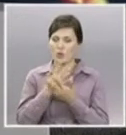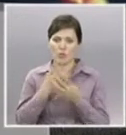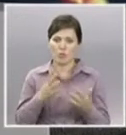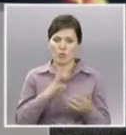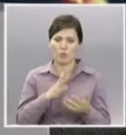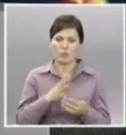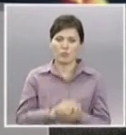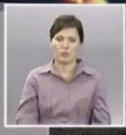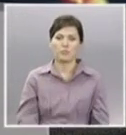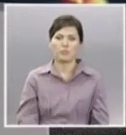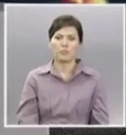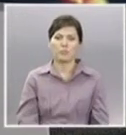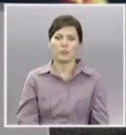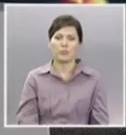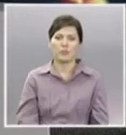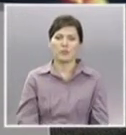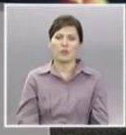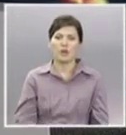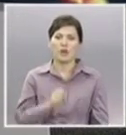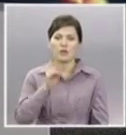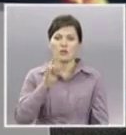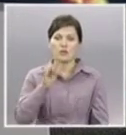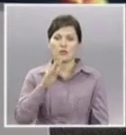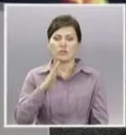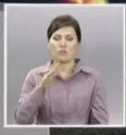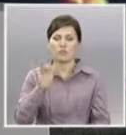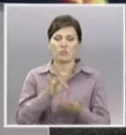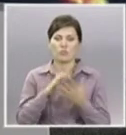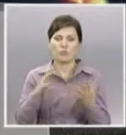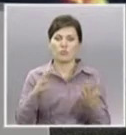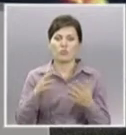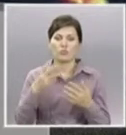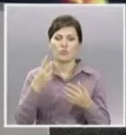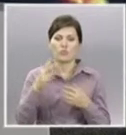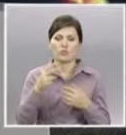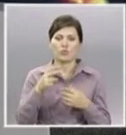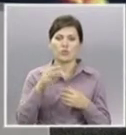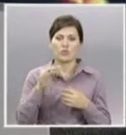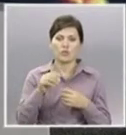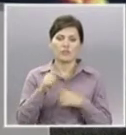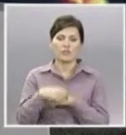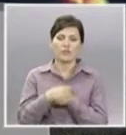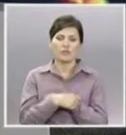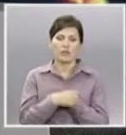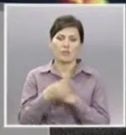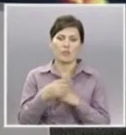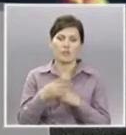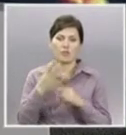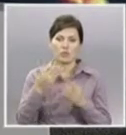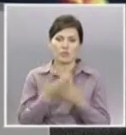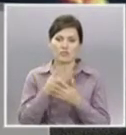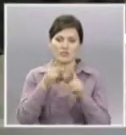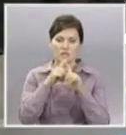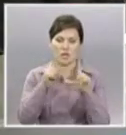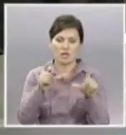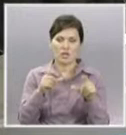В нашем архиве в городе, это архив более 20 тысяч квадратных метров, новое